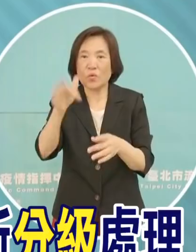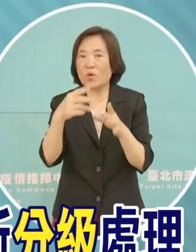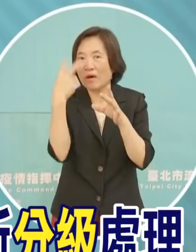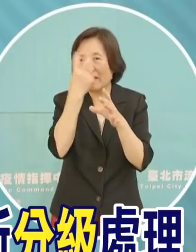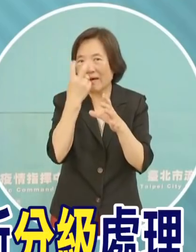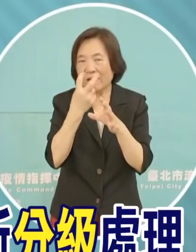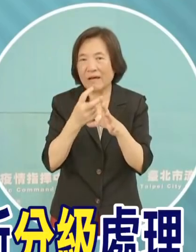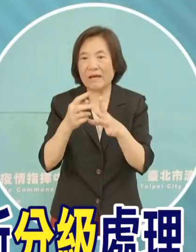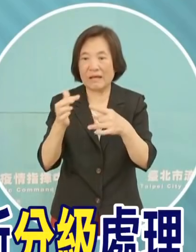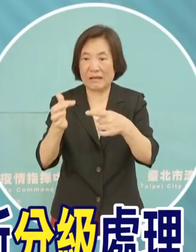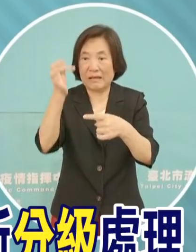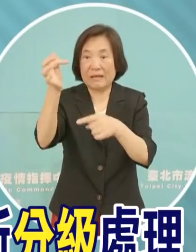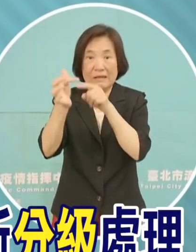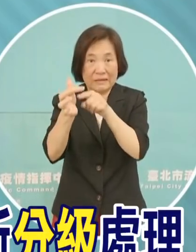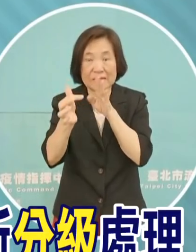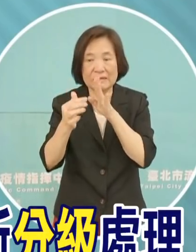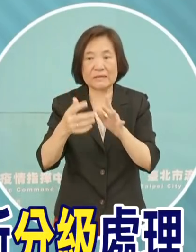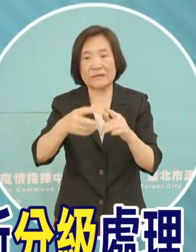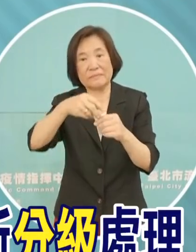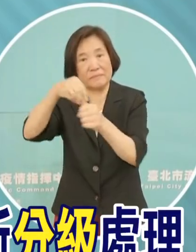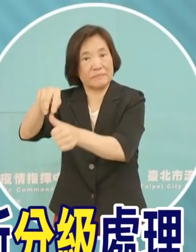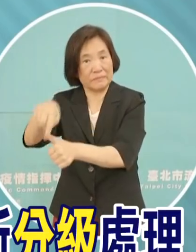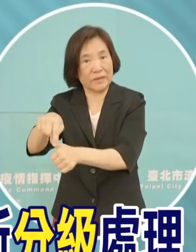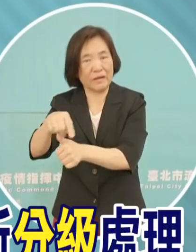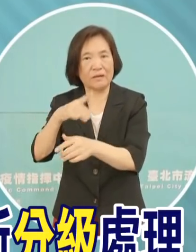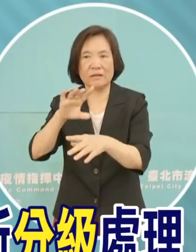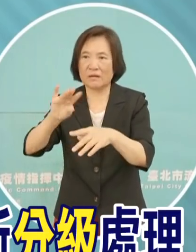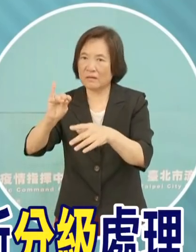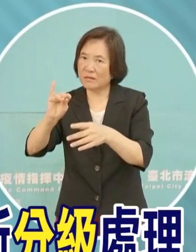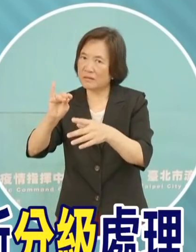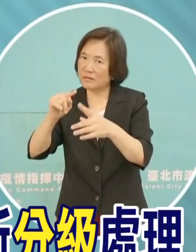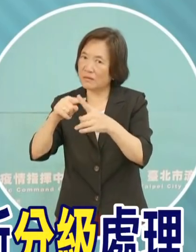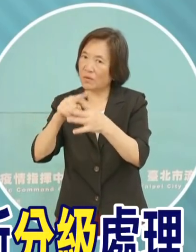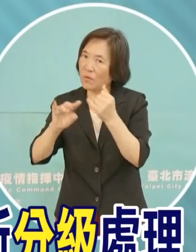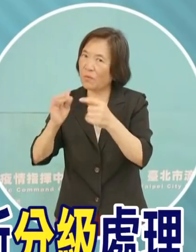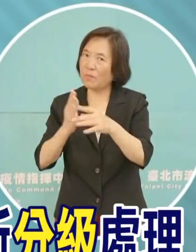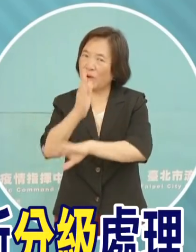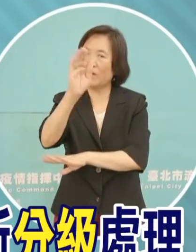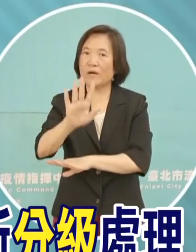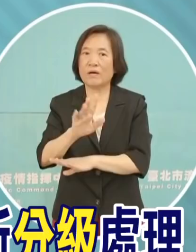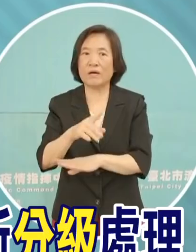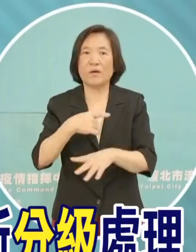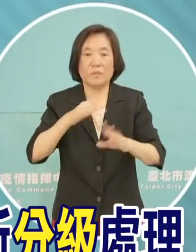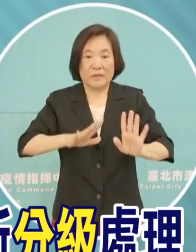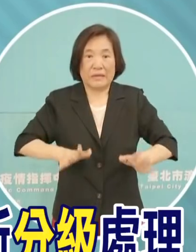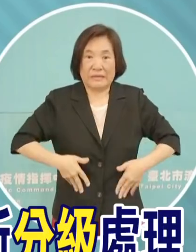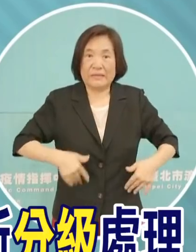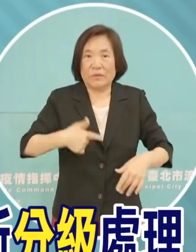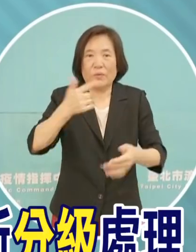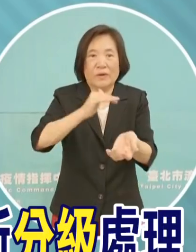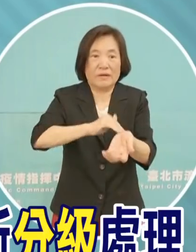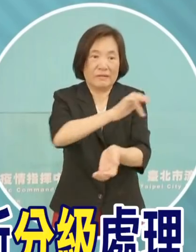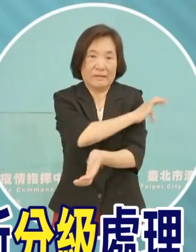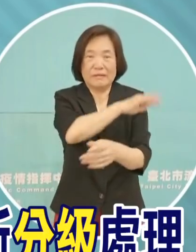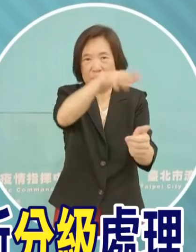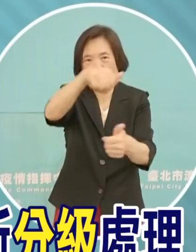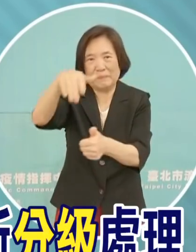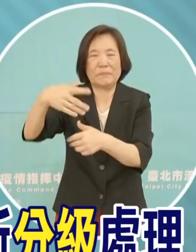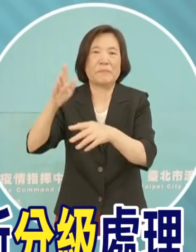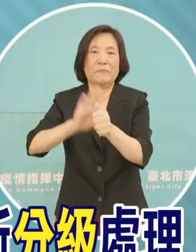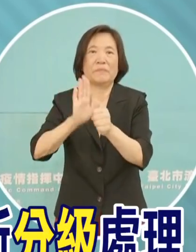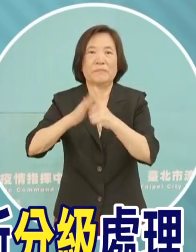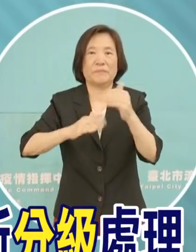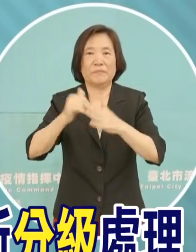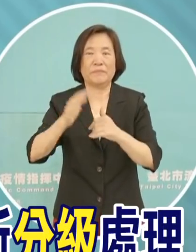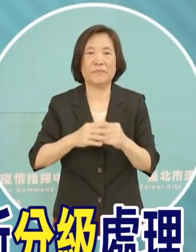经超过1000个。哦，哎呀，这也是为什么我们要紧急招募这么多医护人员。这1000个如果现在放在医院里，